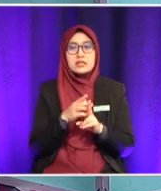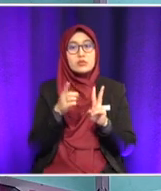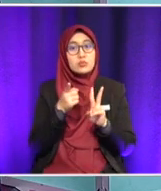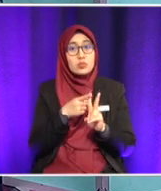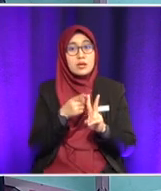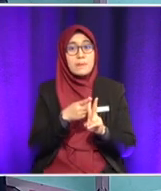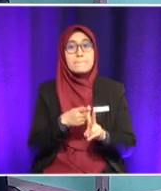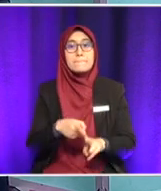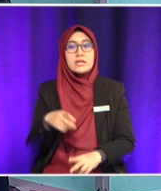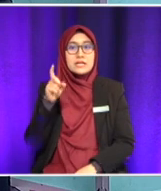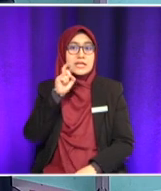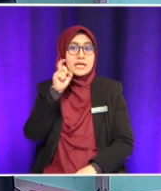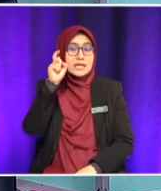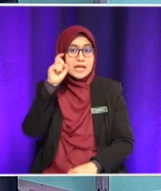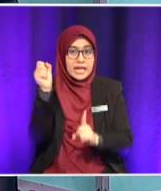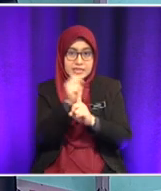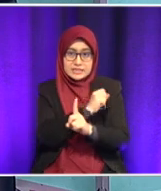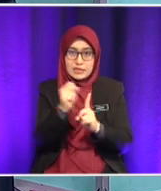seksual masuk